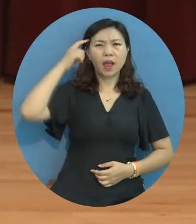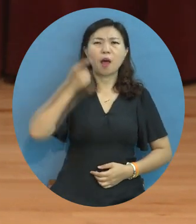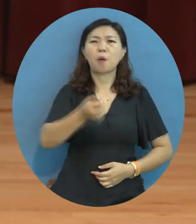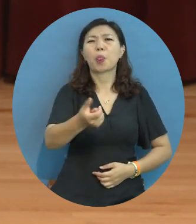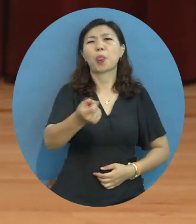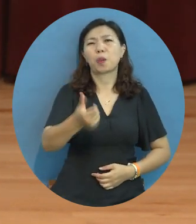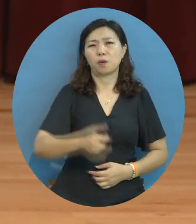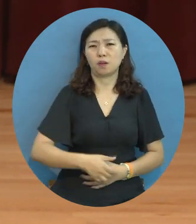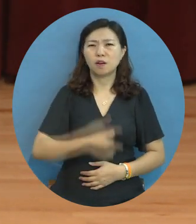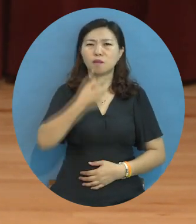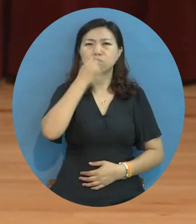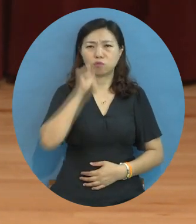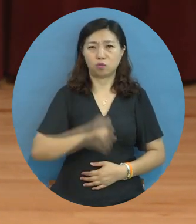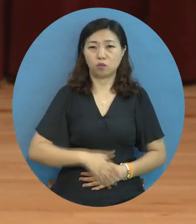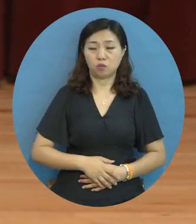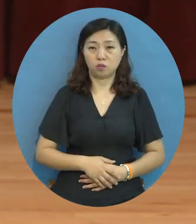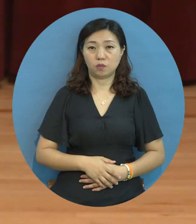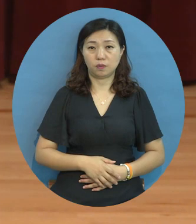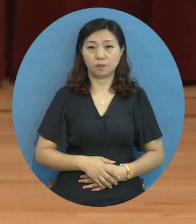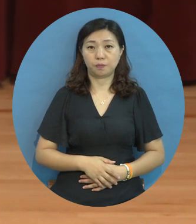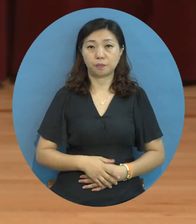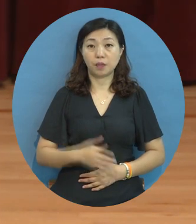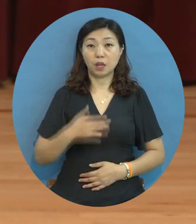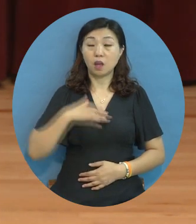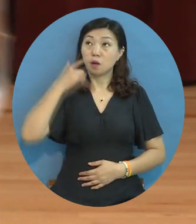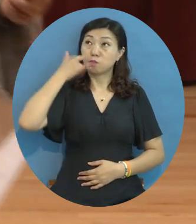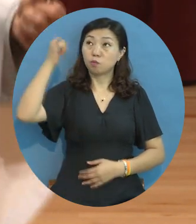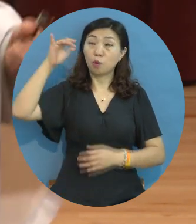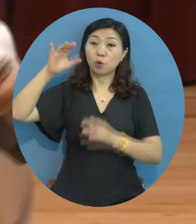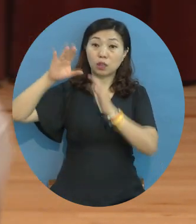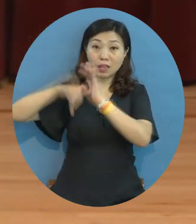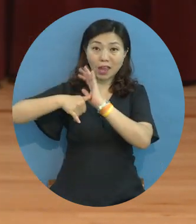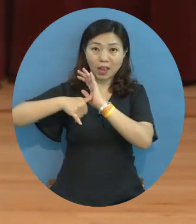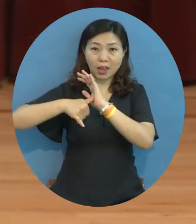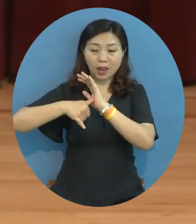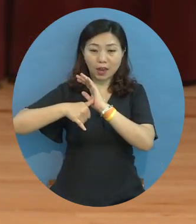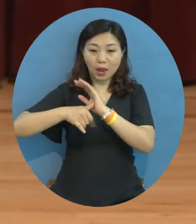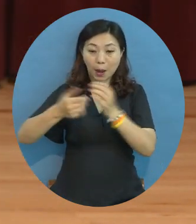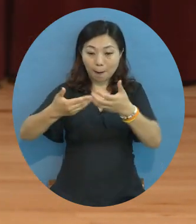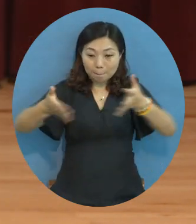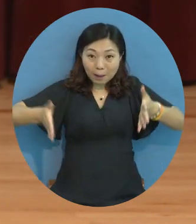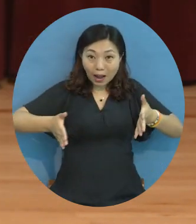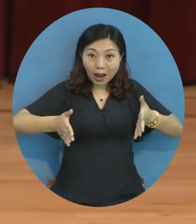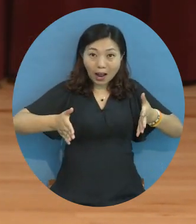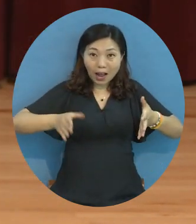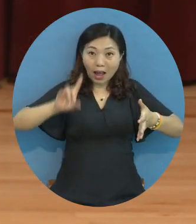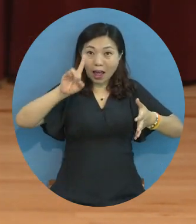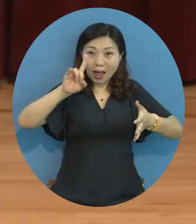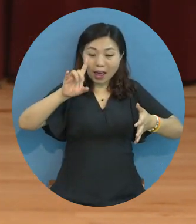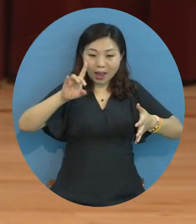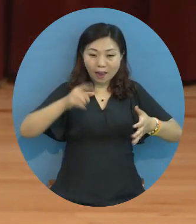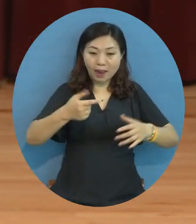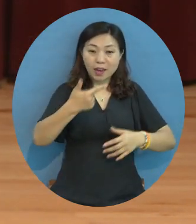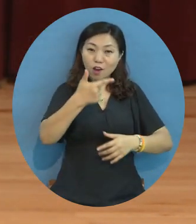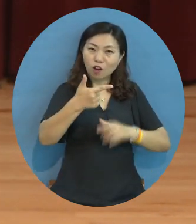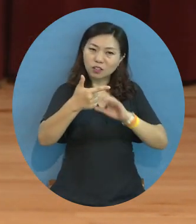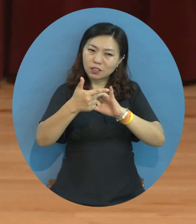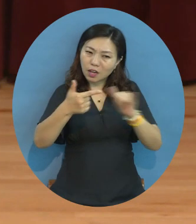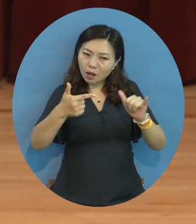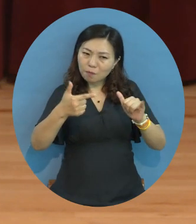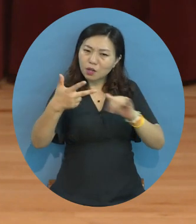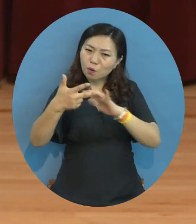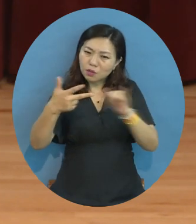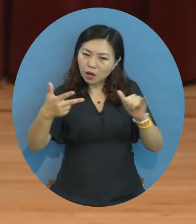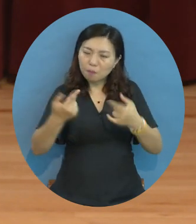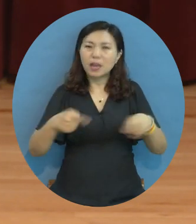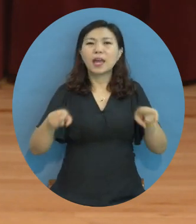그러면 부모 세대는 우리는 잘할 때 한 방에 여섯, 일곱 형제들이 다 한 입을 갖고 발만 넣고 잤단